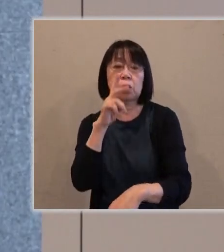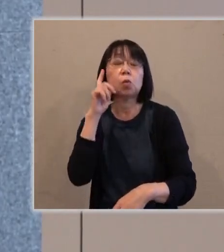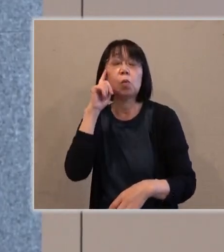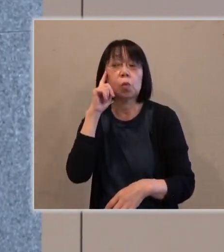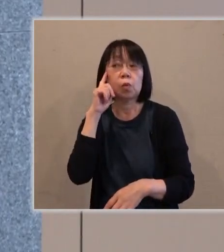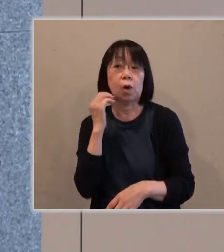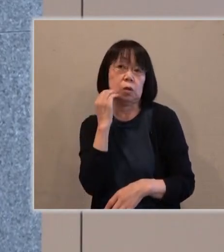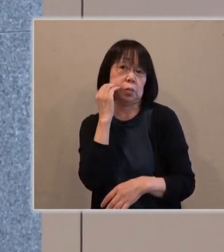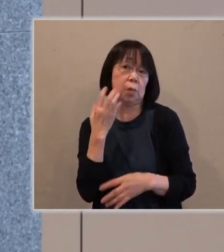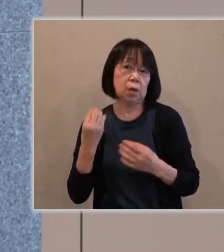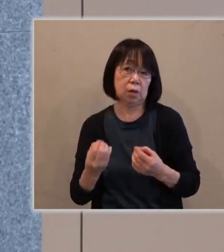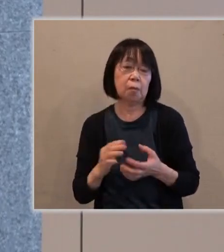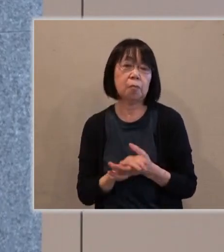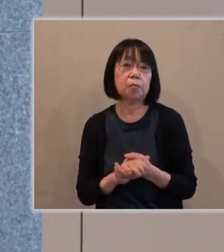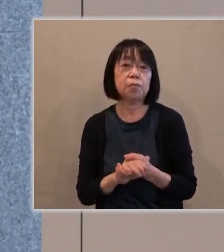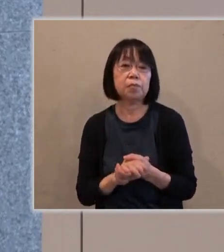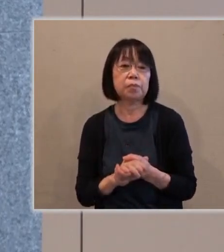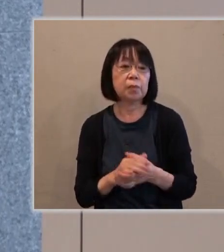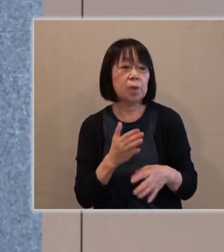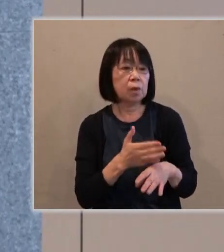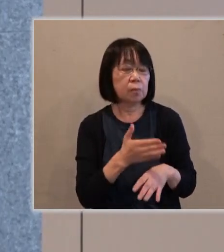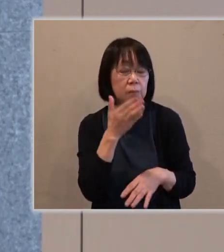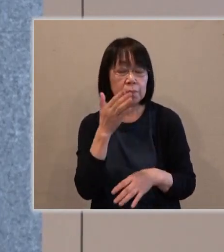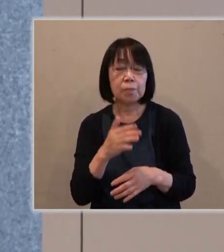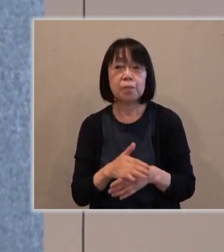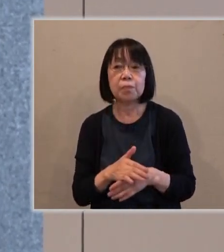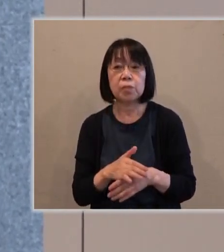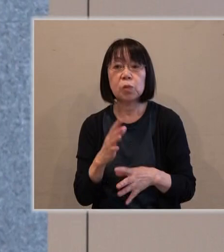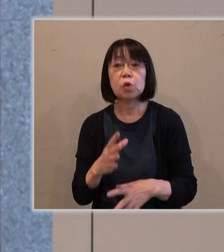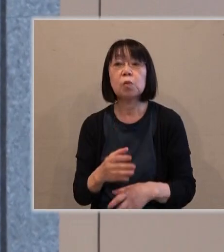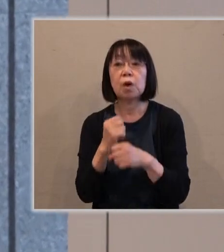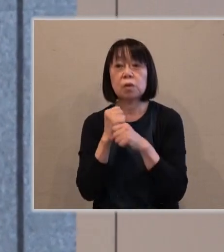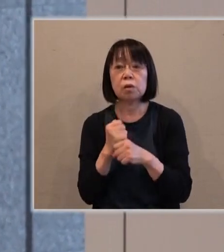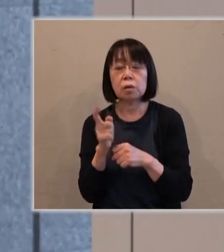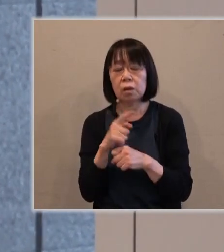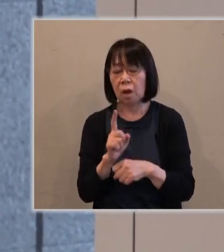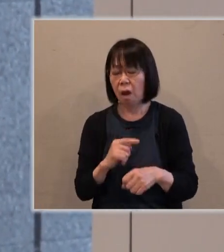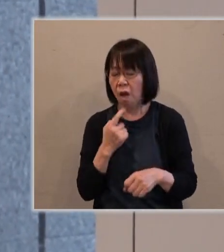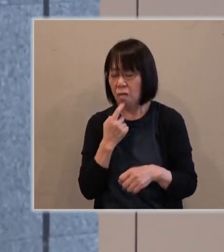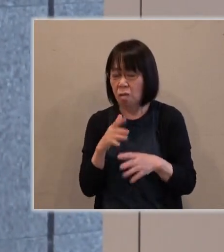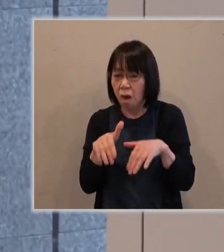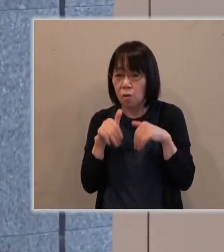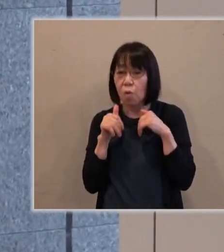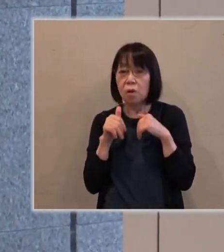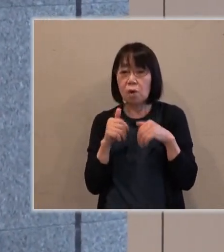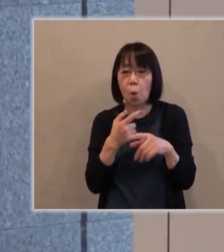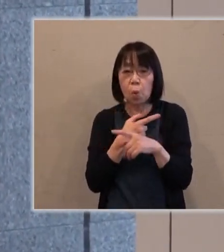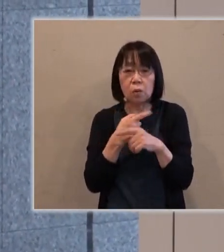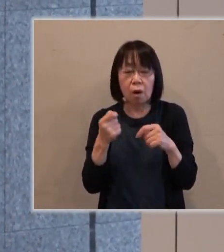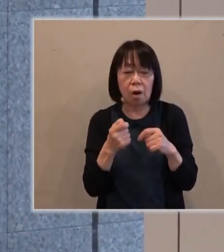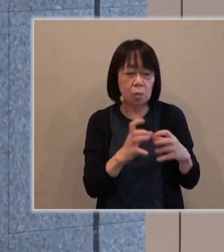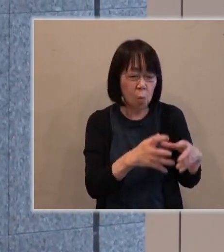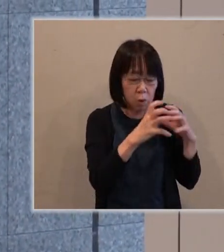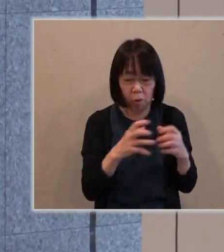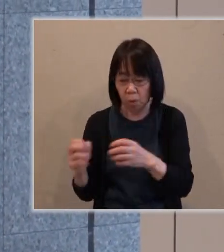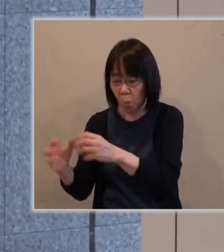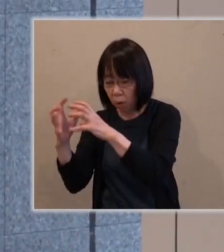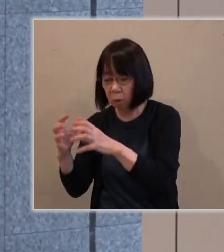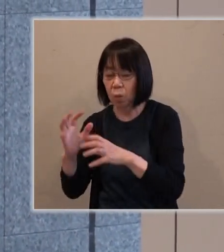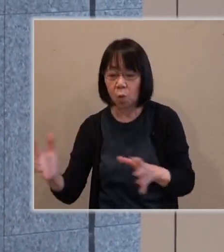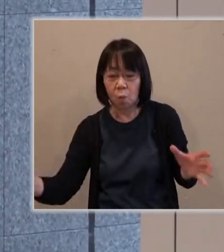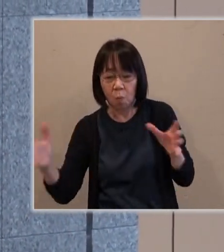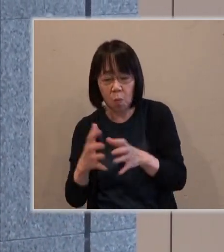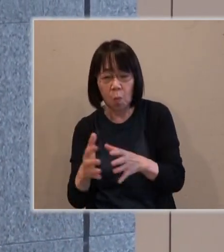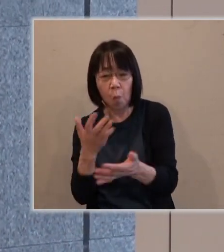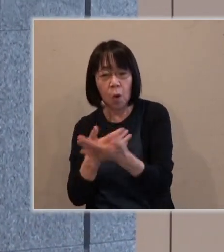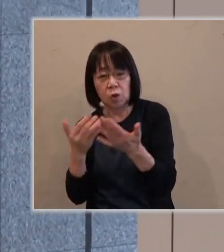感じてきました。 ありがとうございます。あのつまりなんとなく変な遠慮があって、お互いにお互いの中では盛り上がってるんだけど、うまく交わ